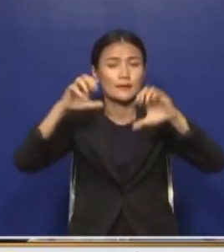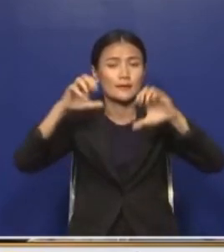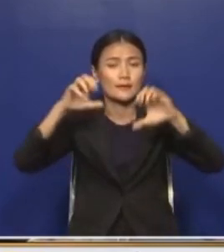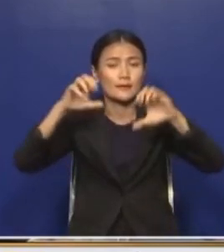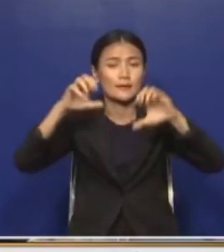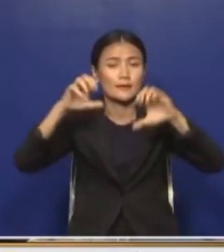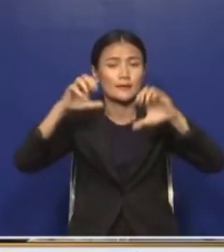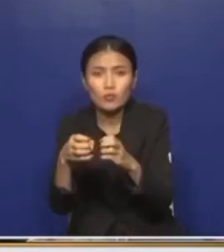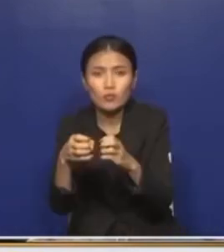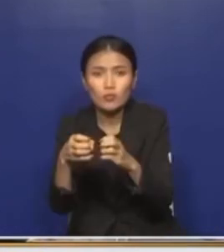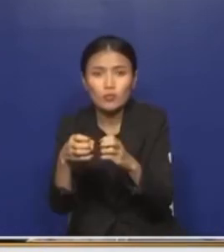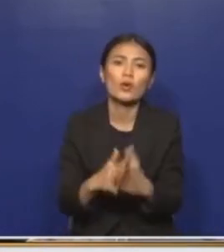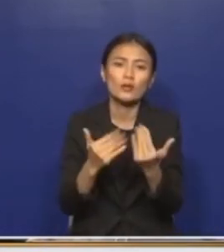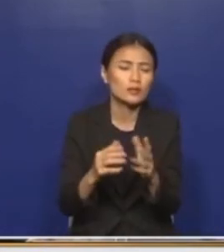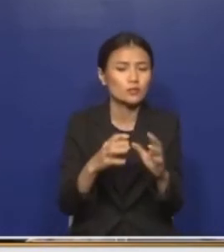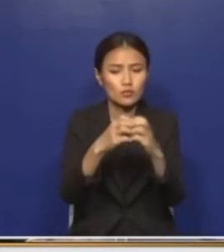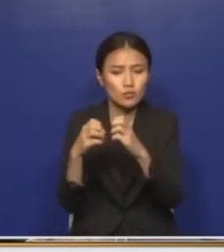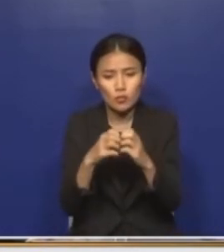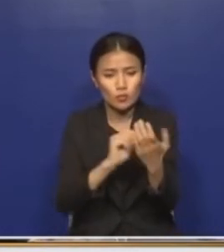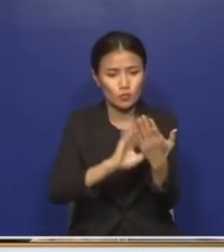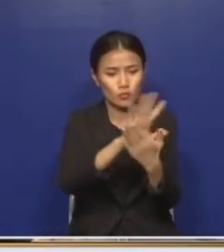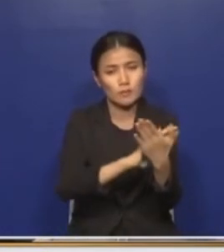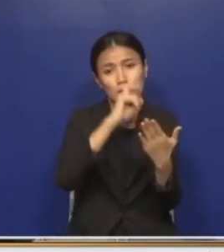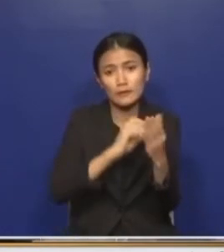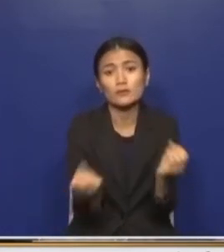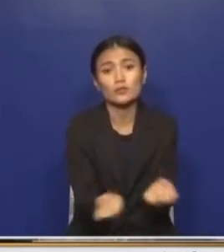อให้เกิดความเสียหายต่อประเทศ